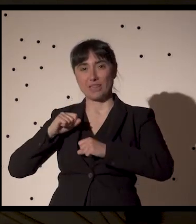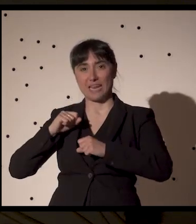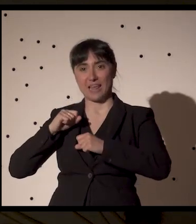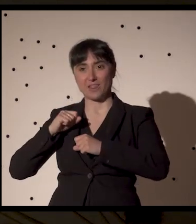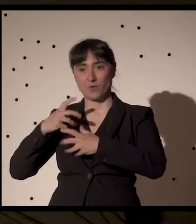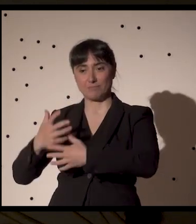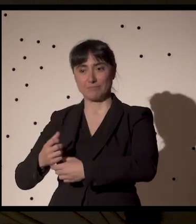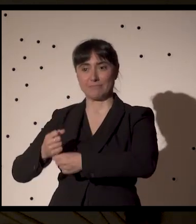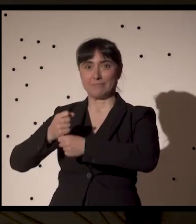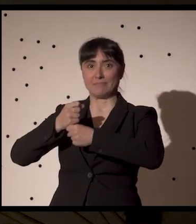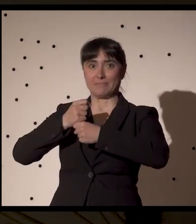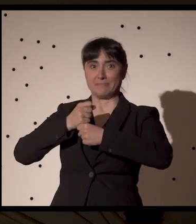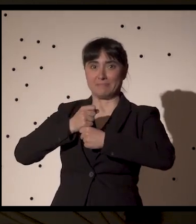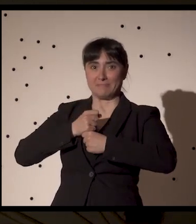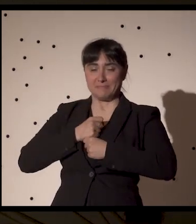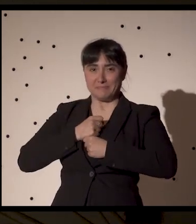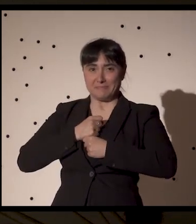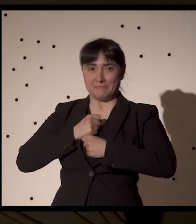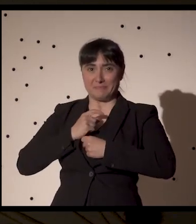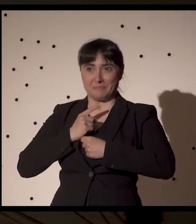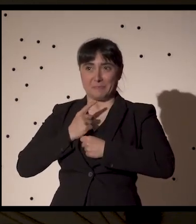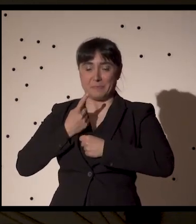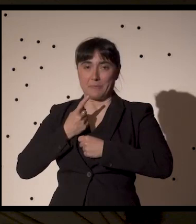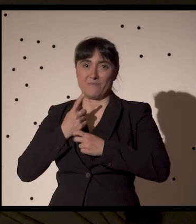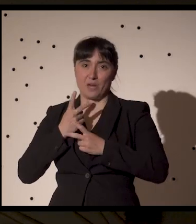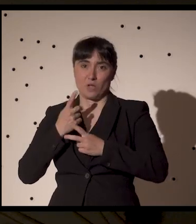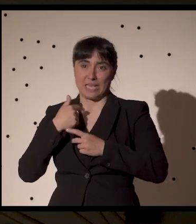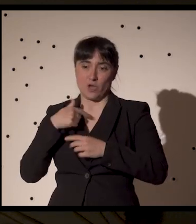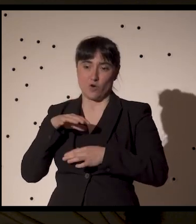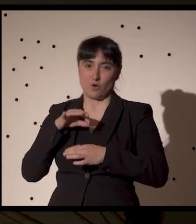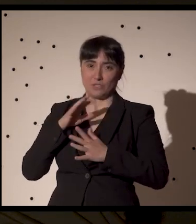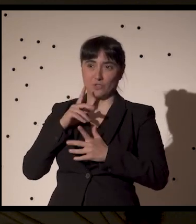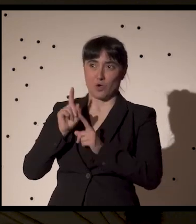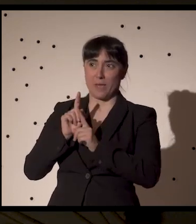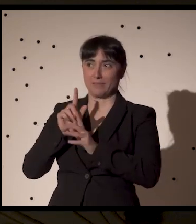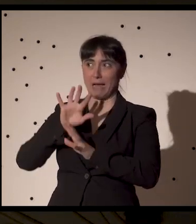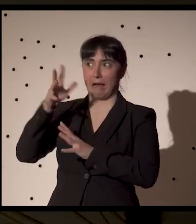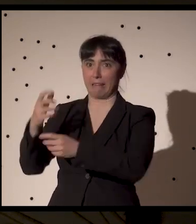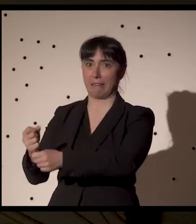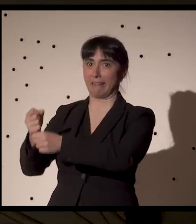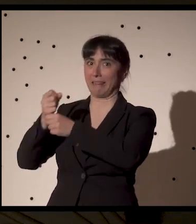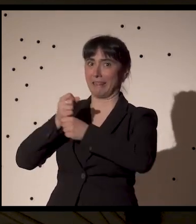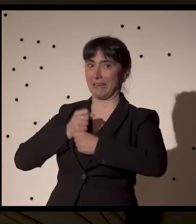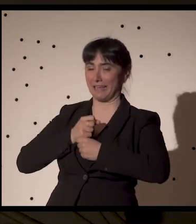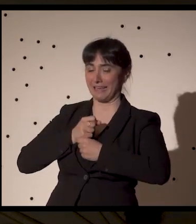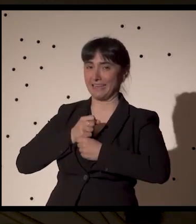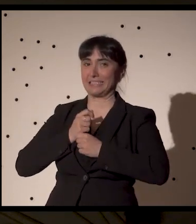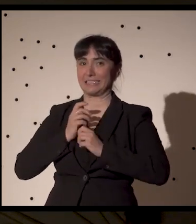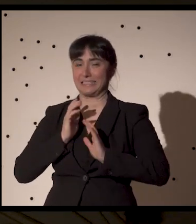vedete voi come fare sanguineti alla mente preferisco la terza persona ha preso la decisione di